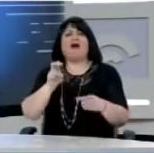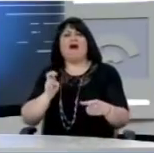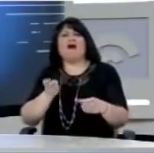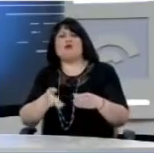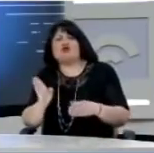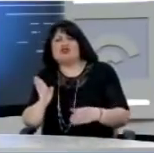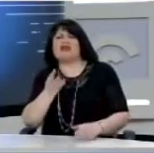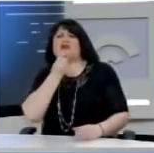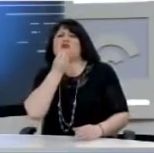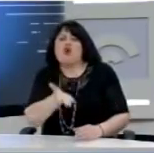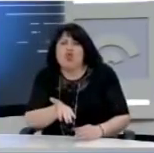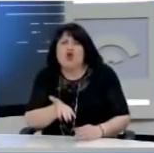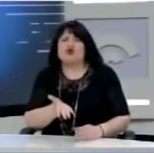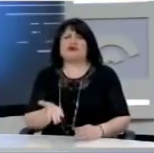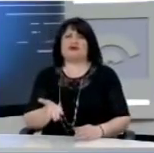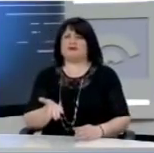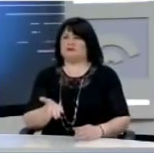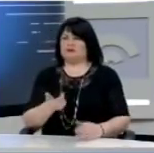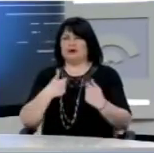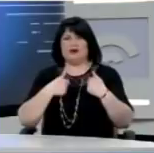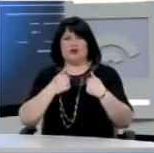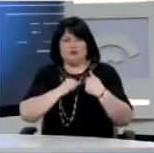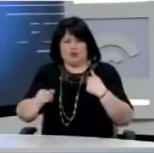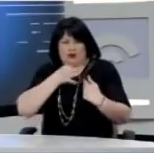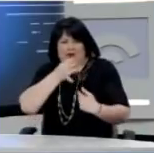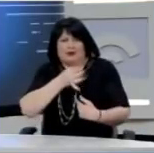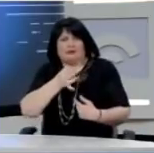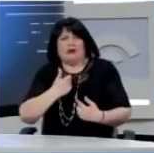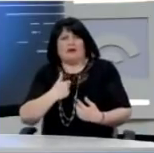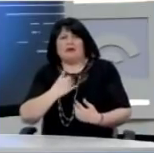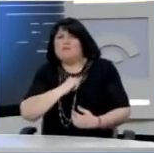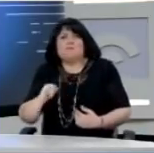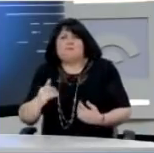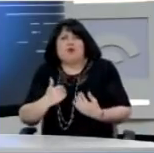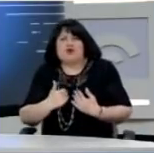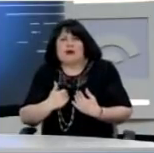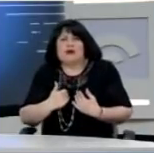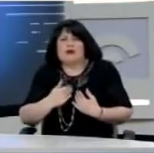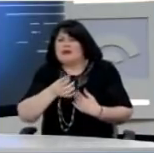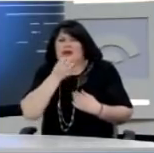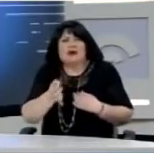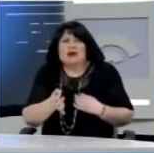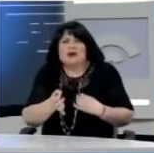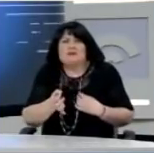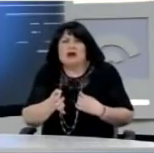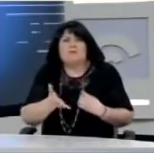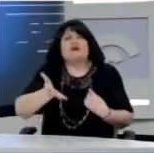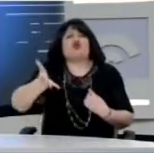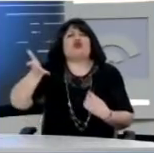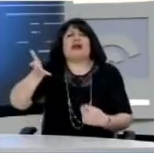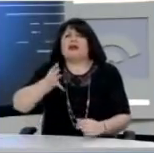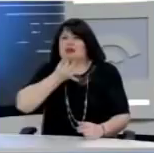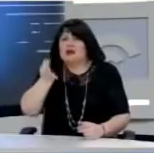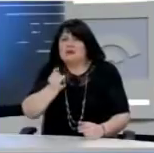αποκαλούσε εφιάλτη. Εγώ δεν έχω αναφερθεί ποτέ σε αυτά. Ποτέ δεν έχω αποκαλέσει τον Κωνσταντίνο